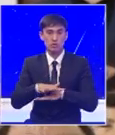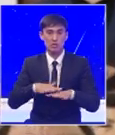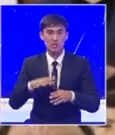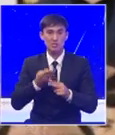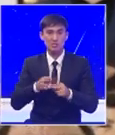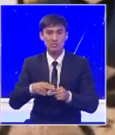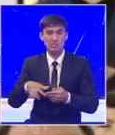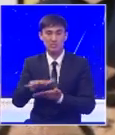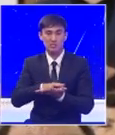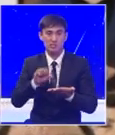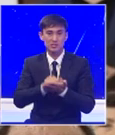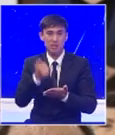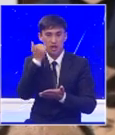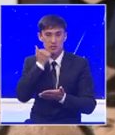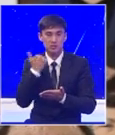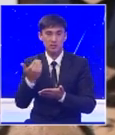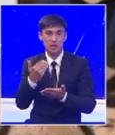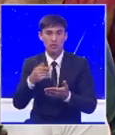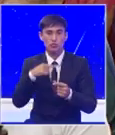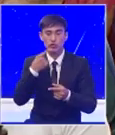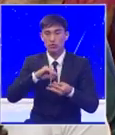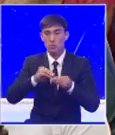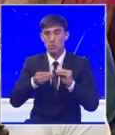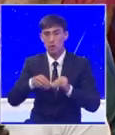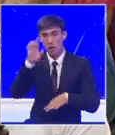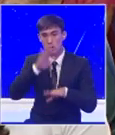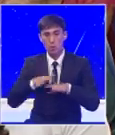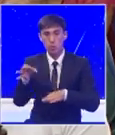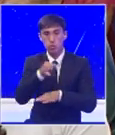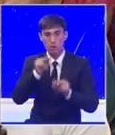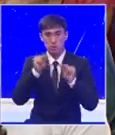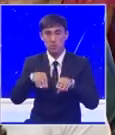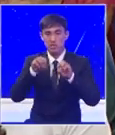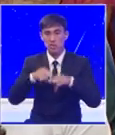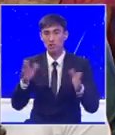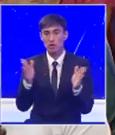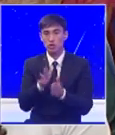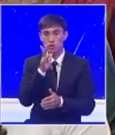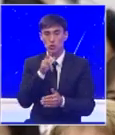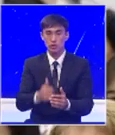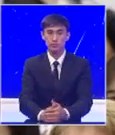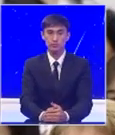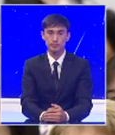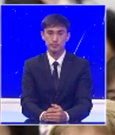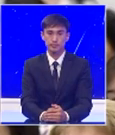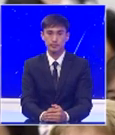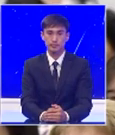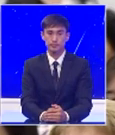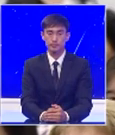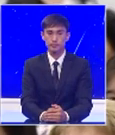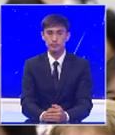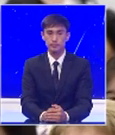полностью непригодны. Все озвученные населением проблемы аким области обещал решить в кратчайшие сроки. Мне есть